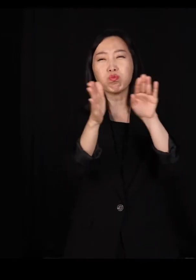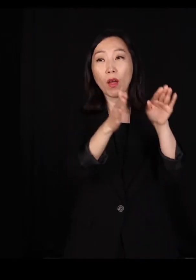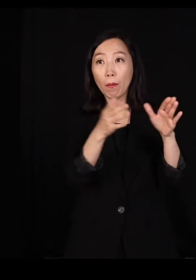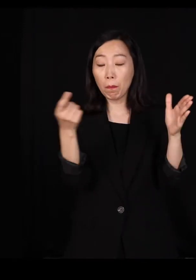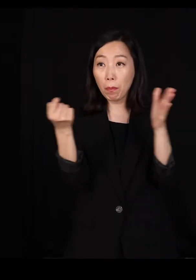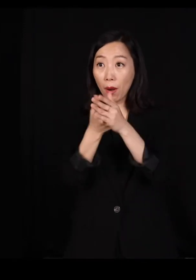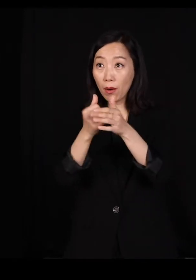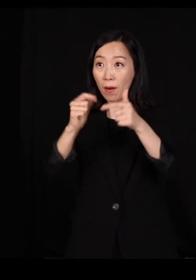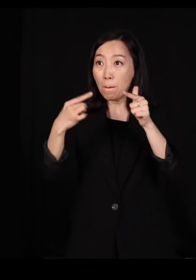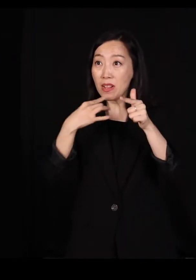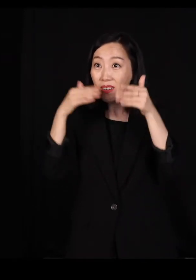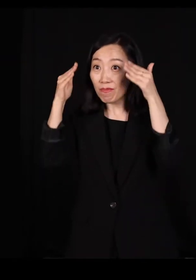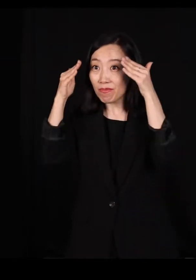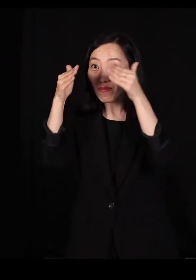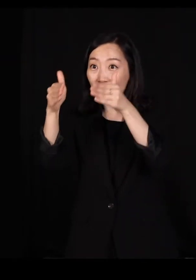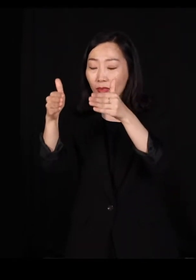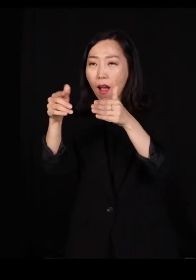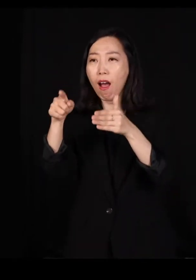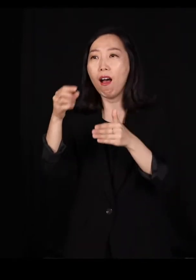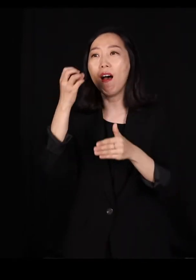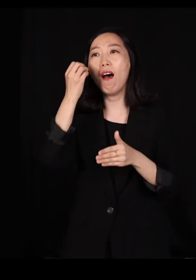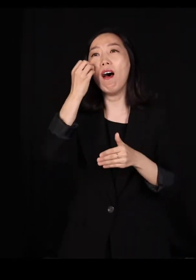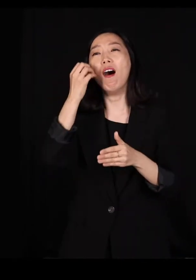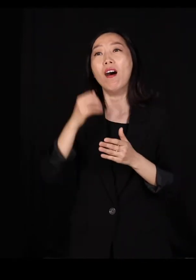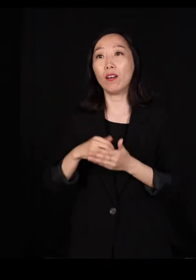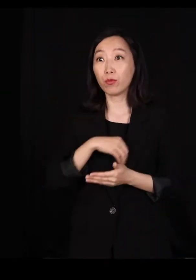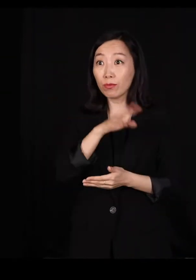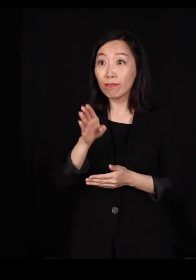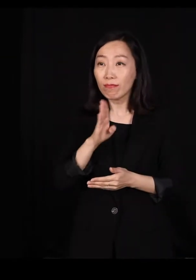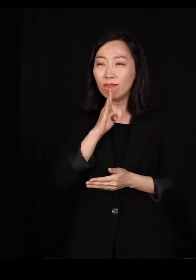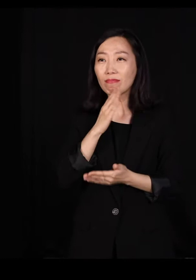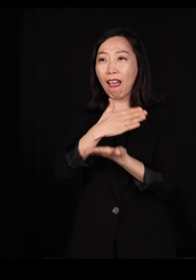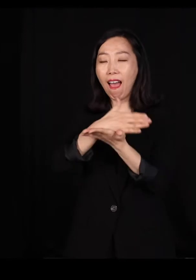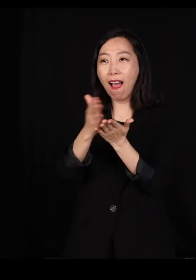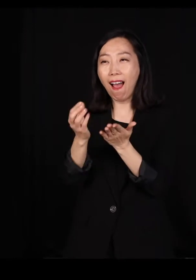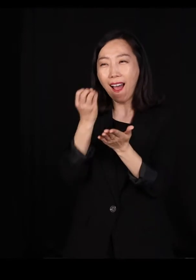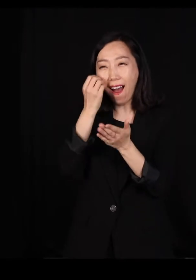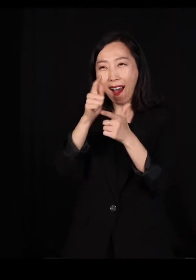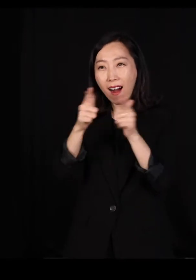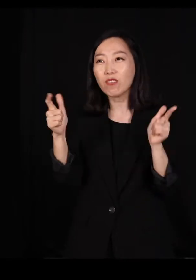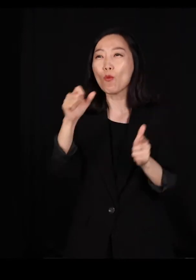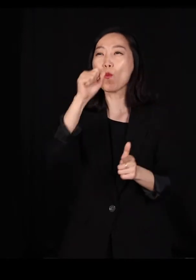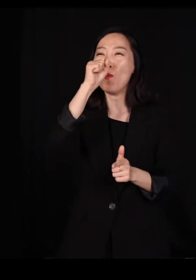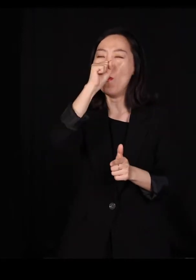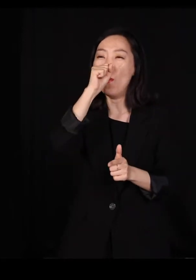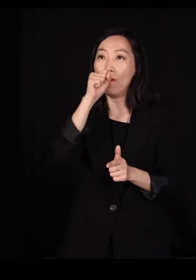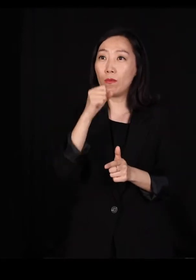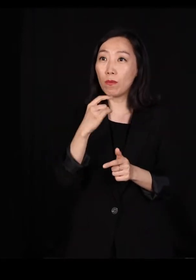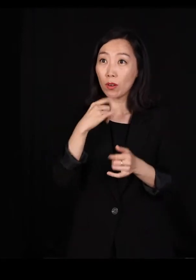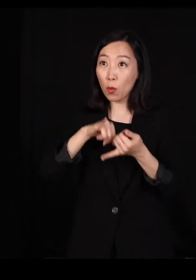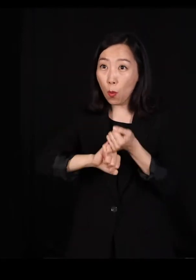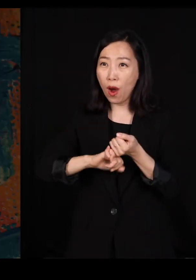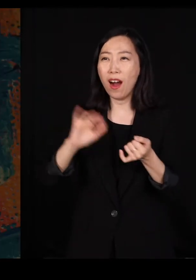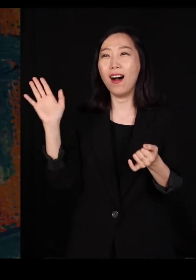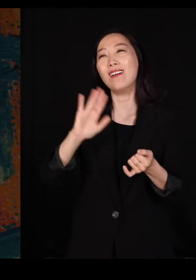더 재밌거든요, 그게. 우리는 기본적으로 다양한 걸 좋아합니다. 그런데 늘 그렇지는 않습니다.